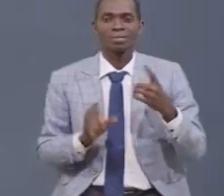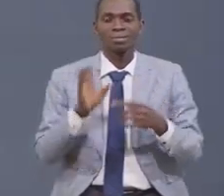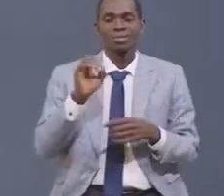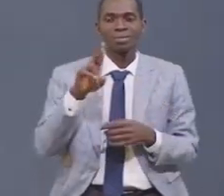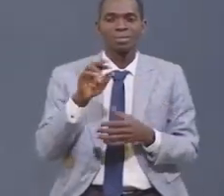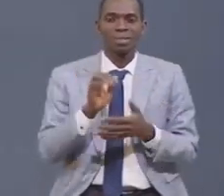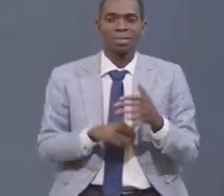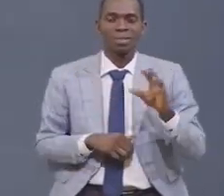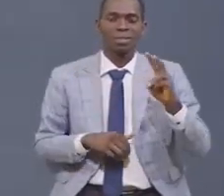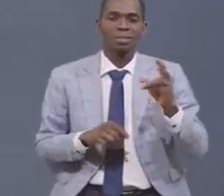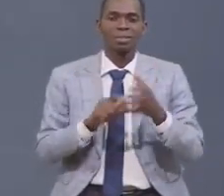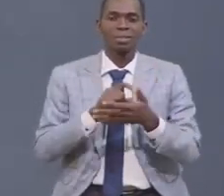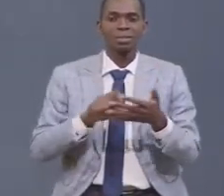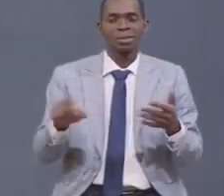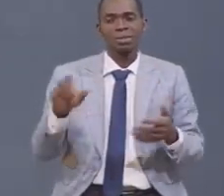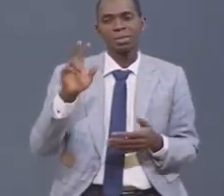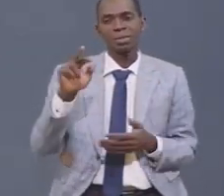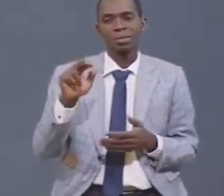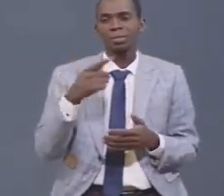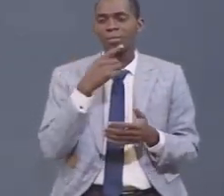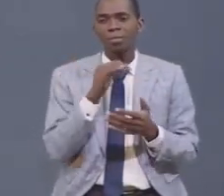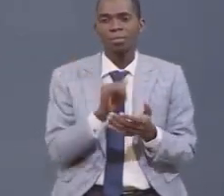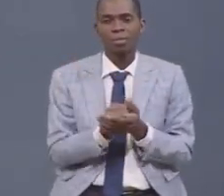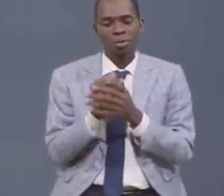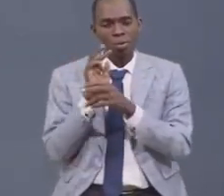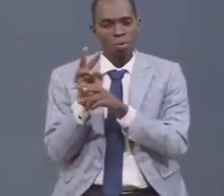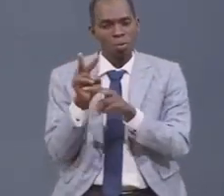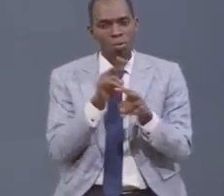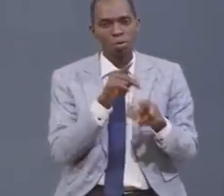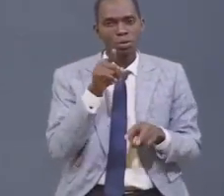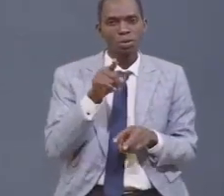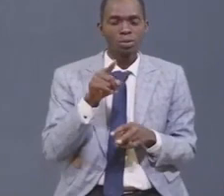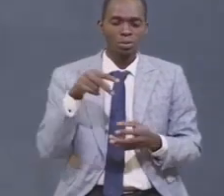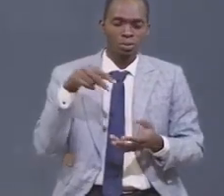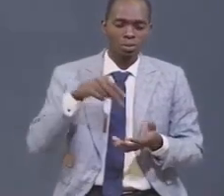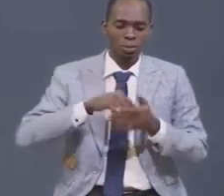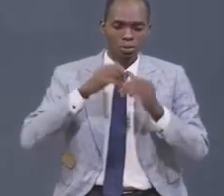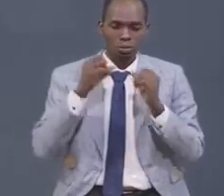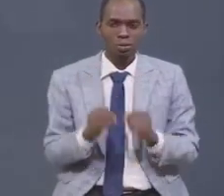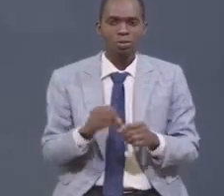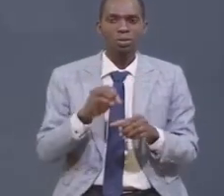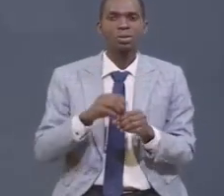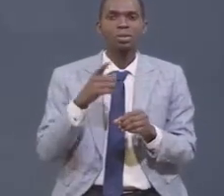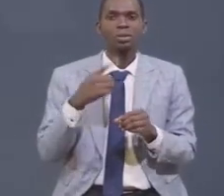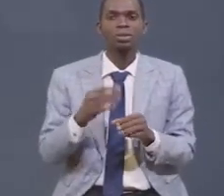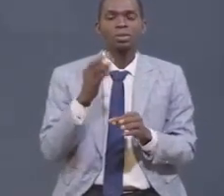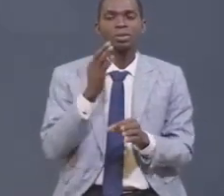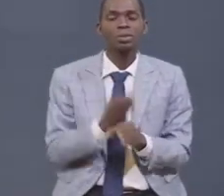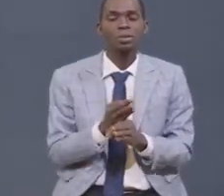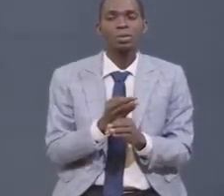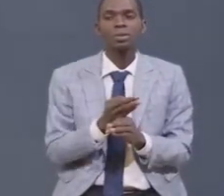ye. అక్కడ మిమ్మల్ని మీరు గమనించుకోండి, విశ్వాసములో నిలకడగా ఉండండి,